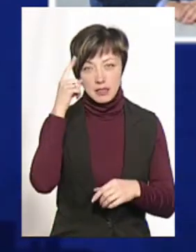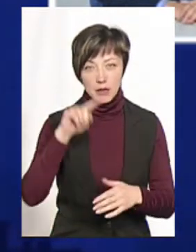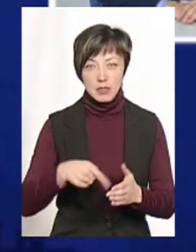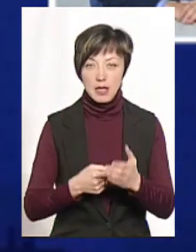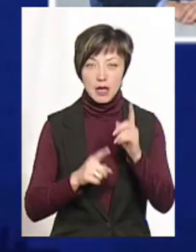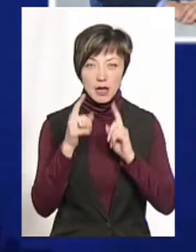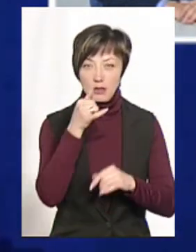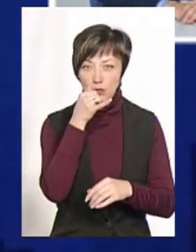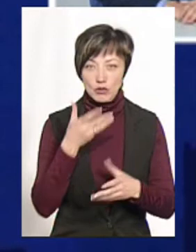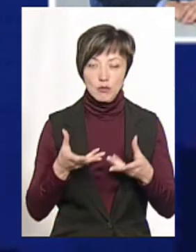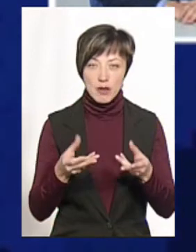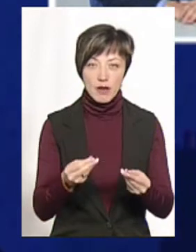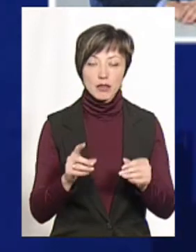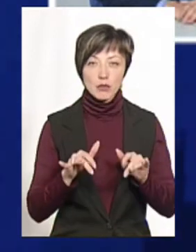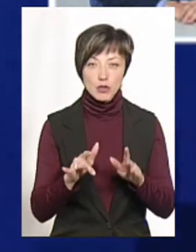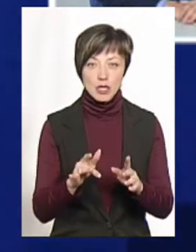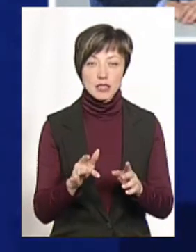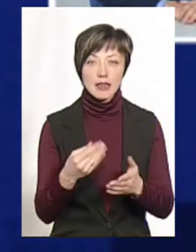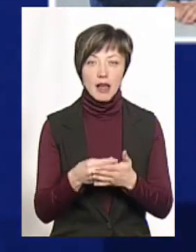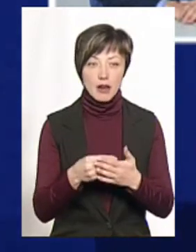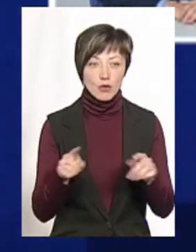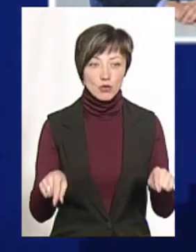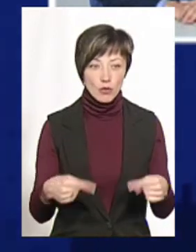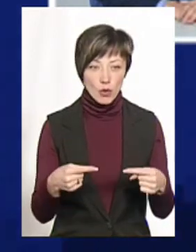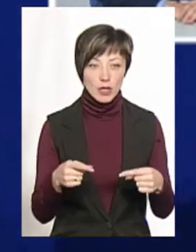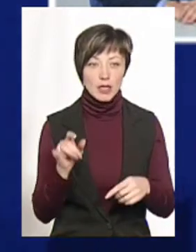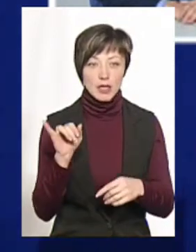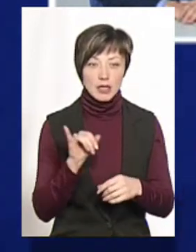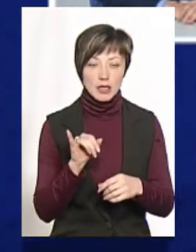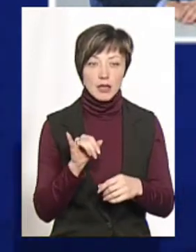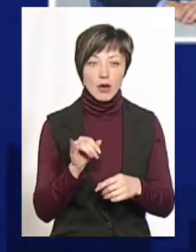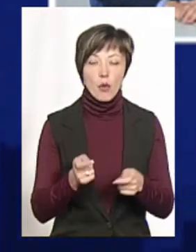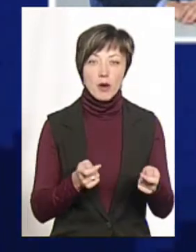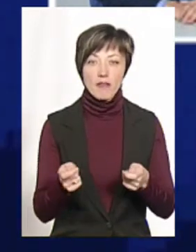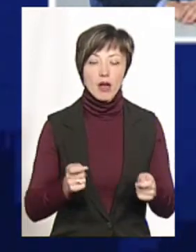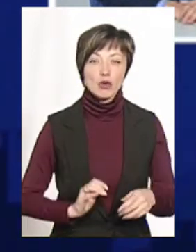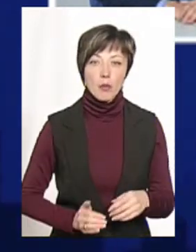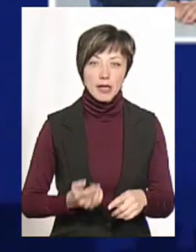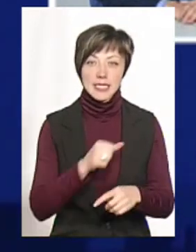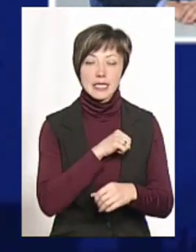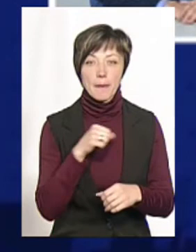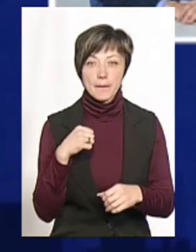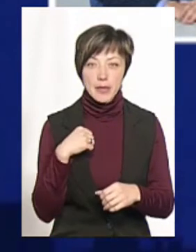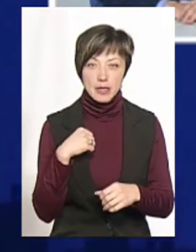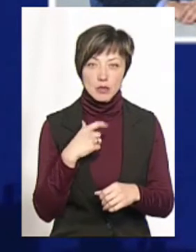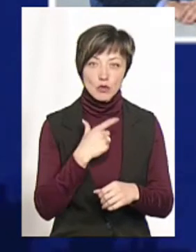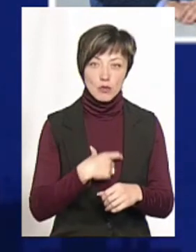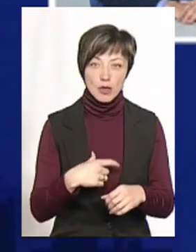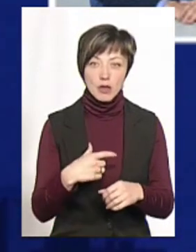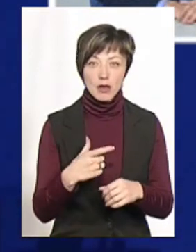рада не може впливати на процес тарифоутворення, і управляючі компанії самі там